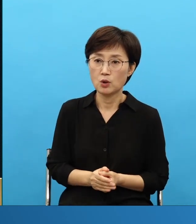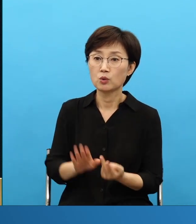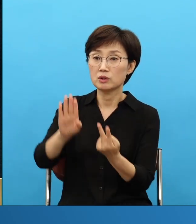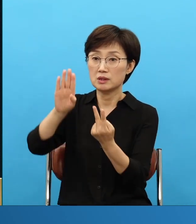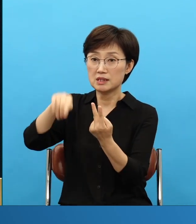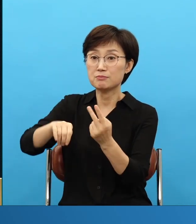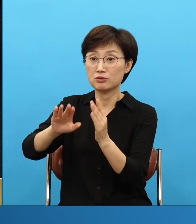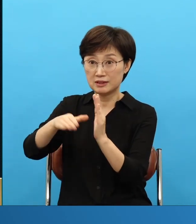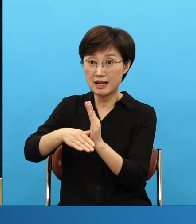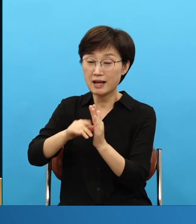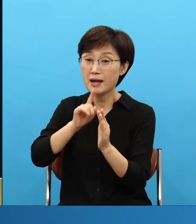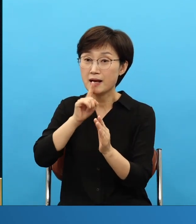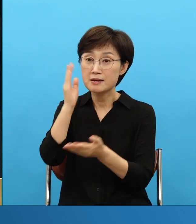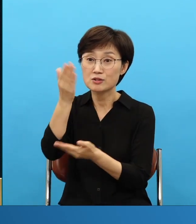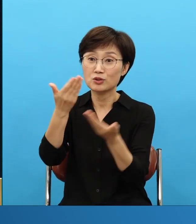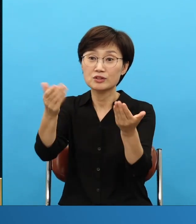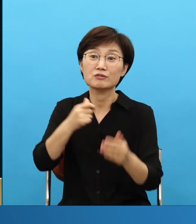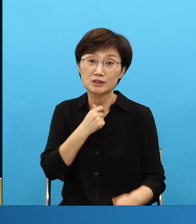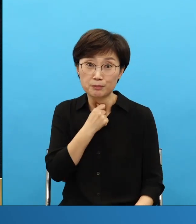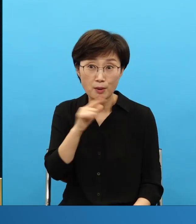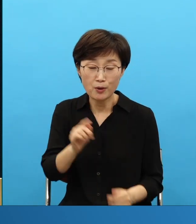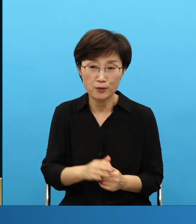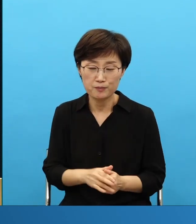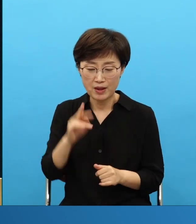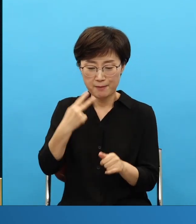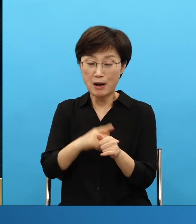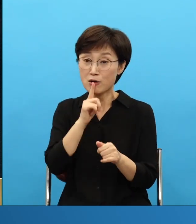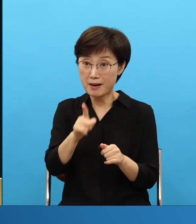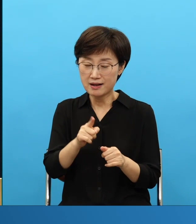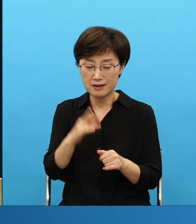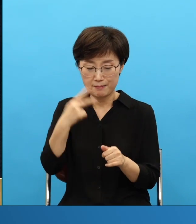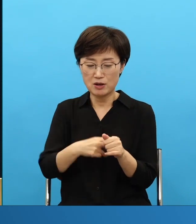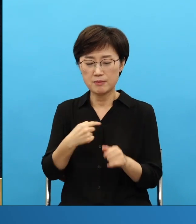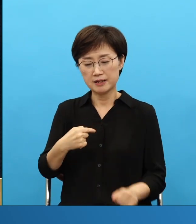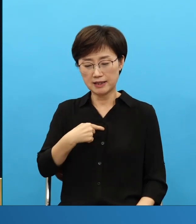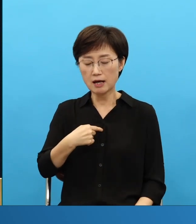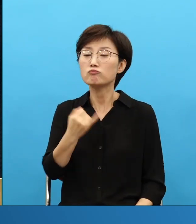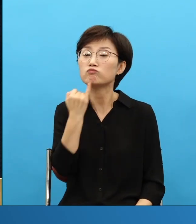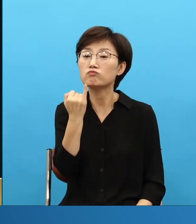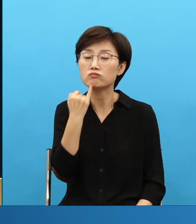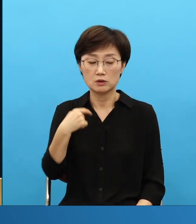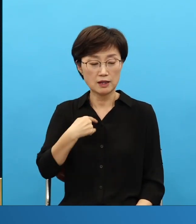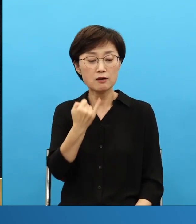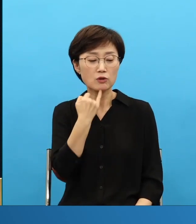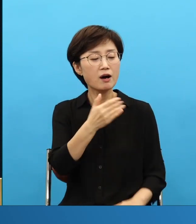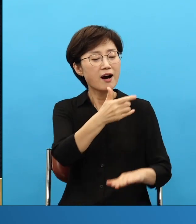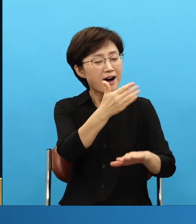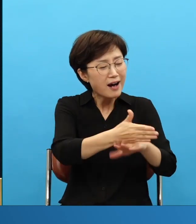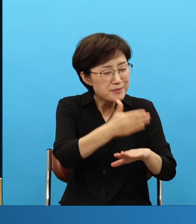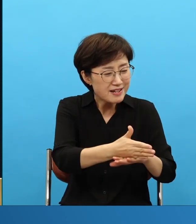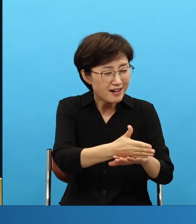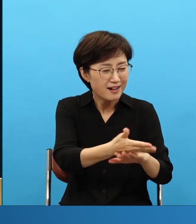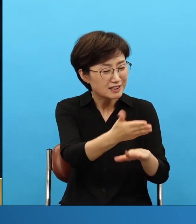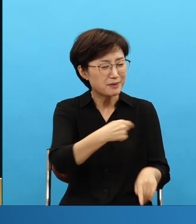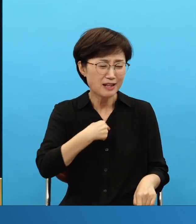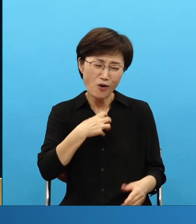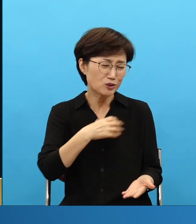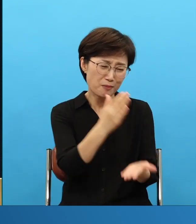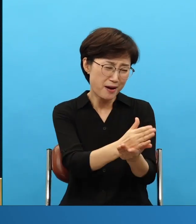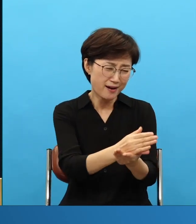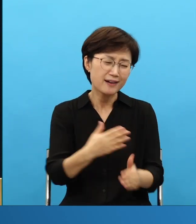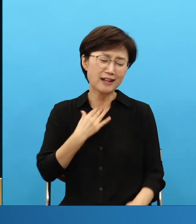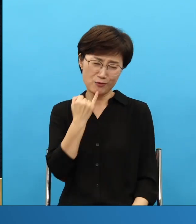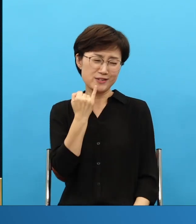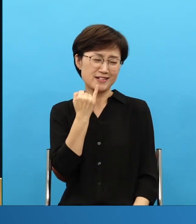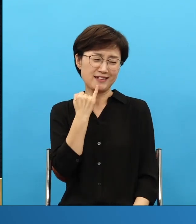심지어 이렇게 말해 나는 괜찮아. And I'll speak of this more in the second service, but he even goes 감사한데 괜찮아. so far as to say, thank you so much for your help, but it's